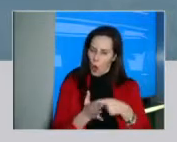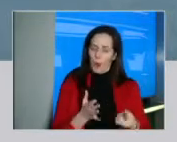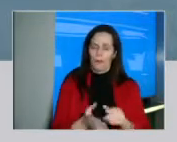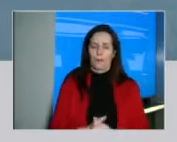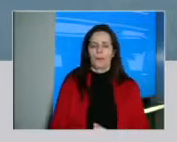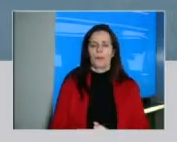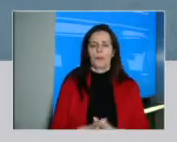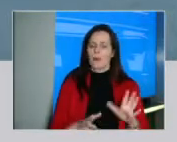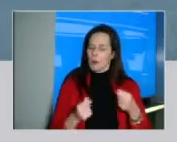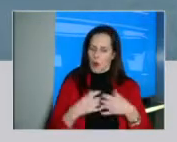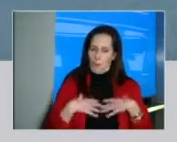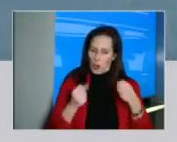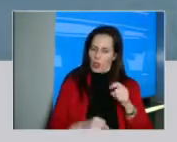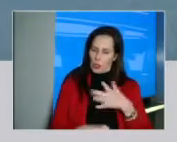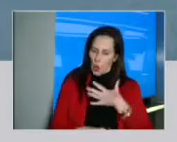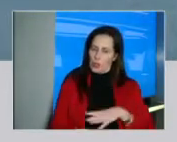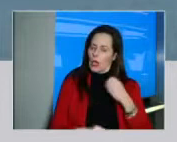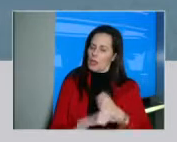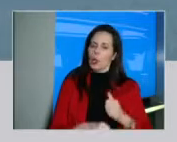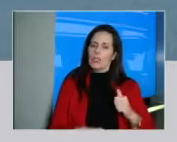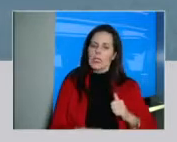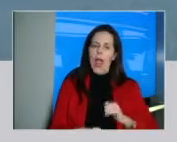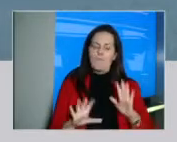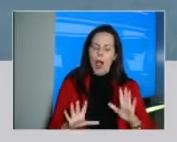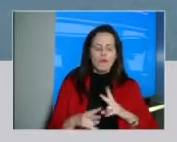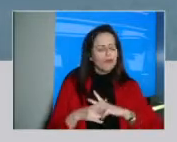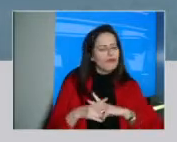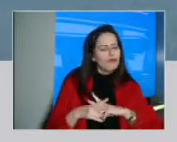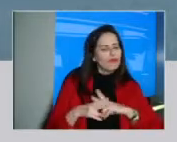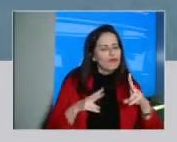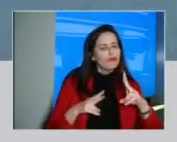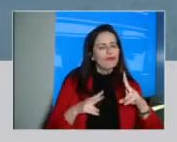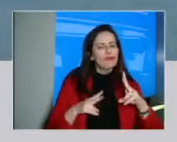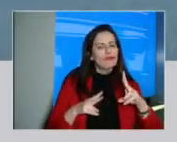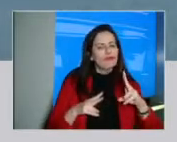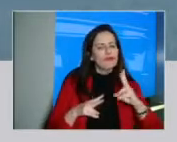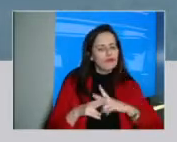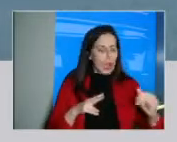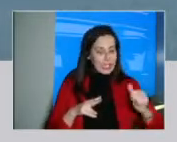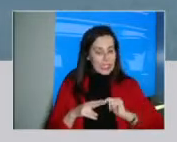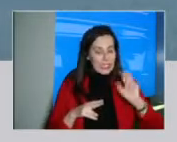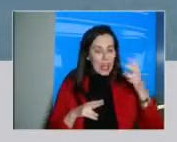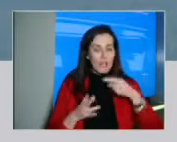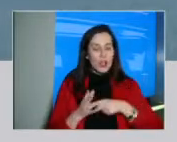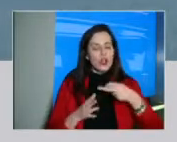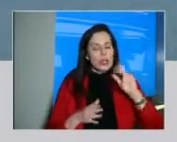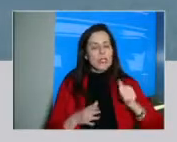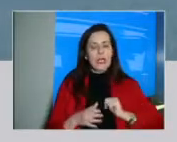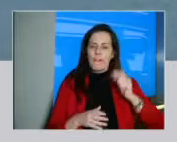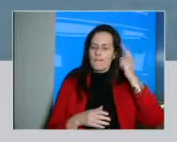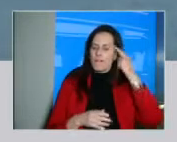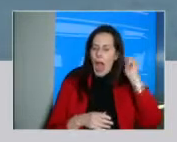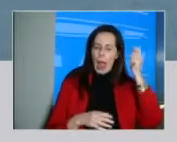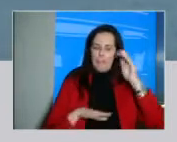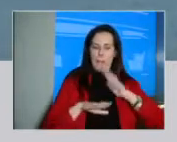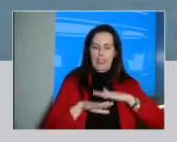מהעניינים הבריאותיים. אתה רוצה ללכת לכיוון של ביטול גיוס החובה, וכיוון של צבא